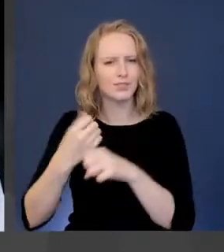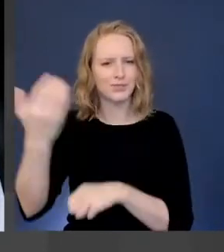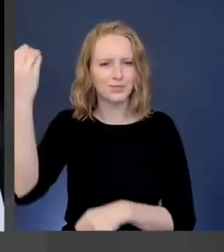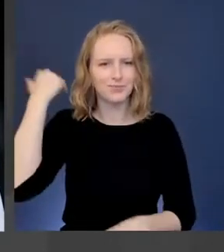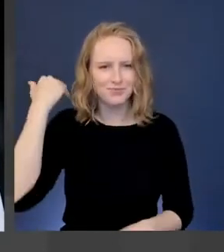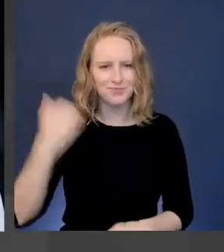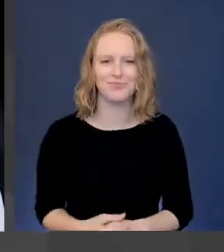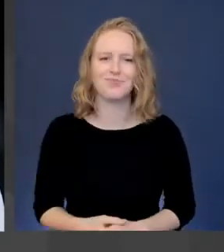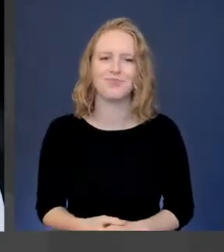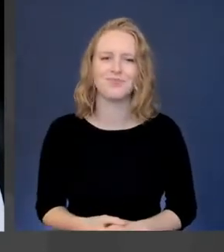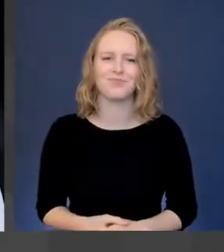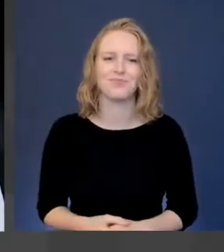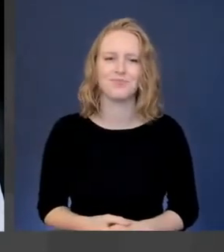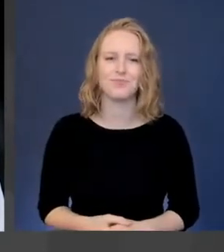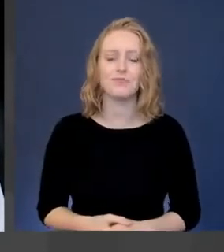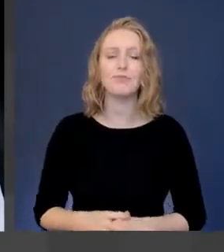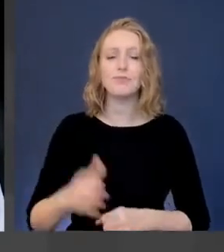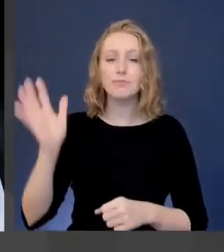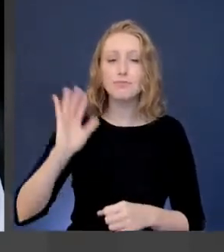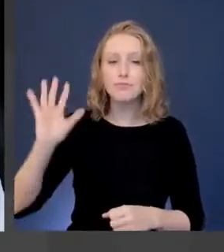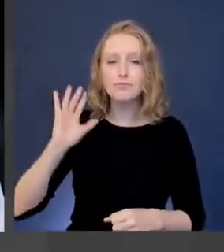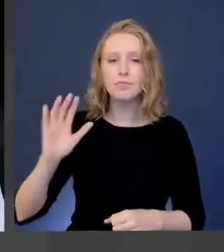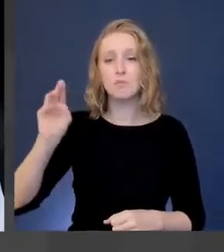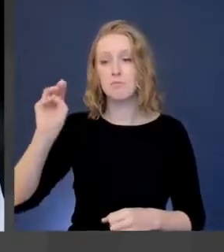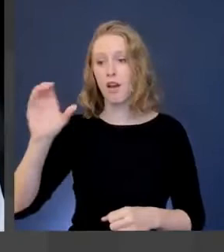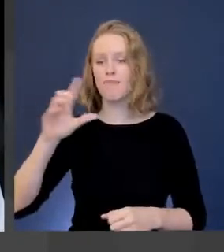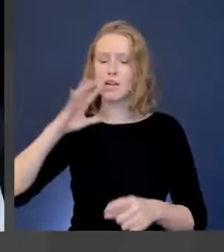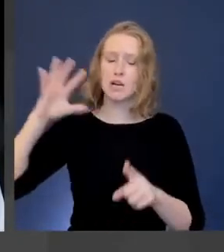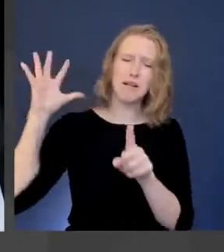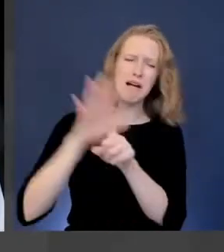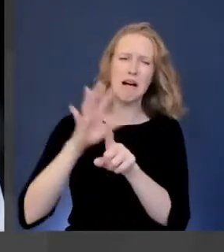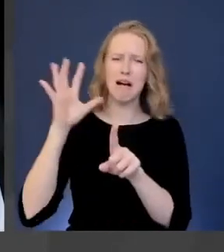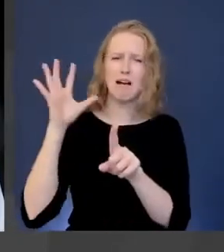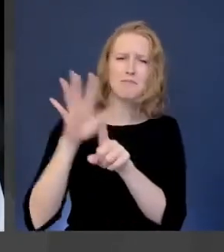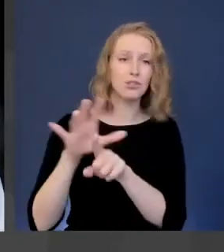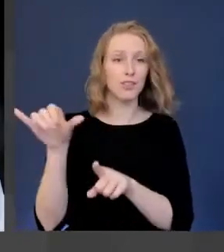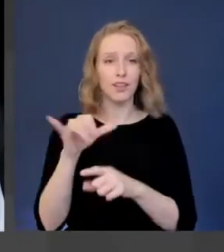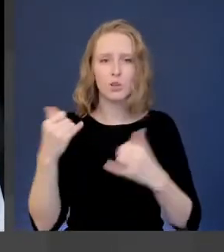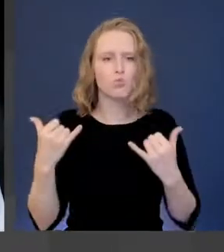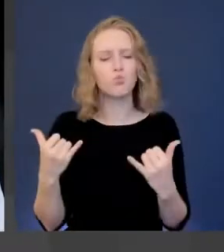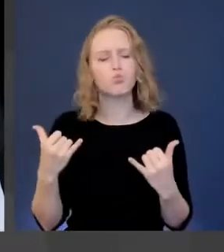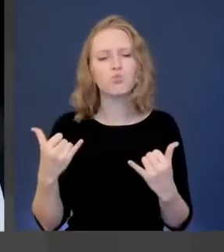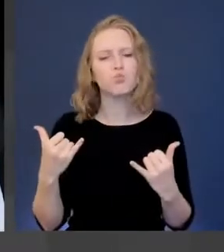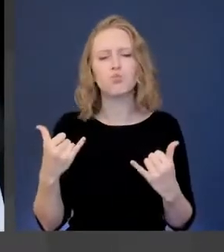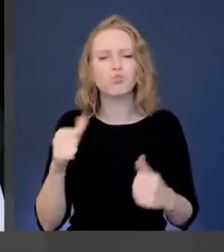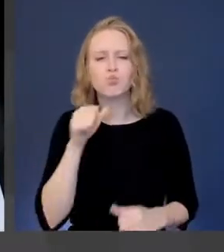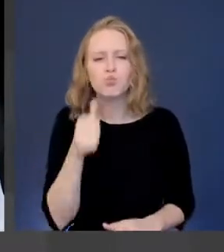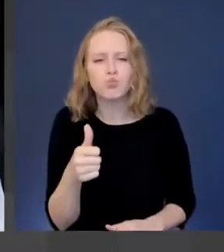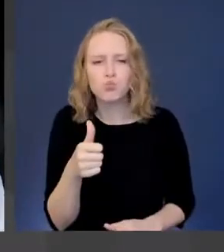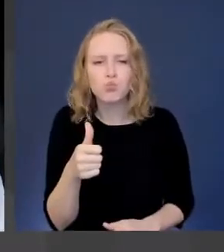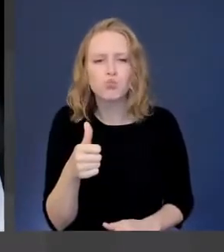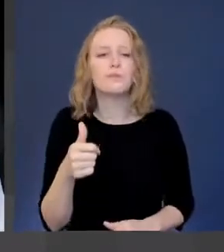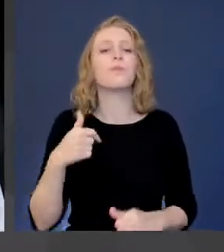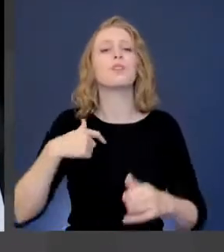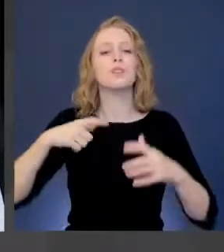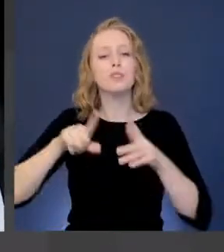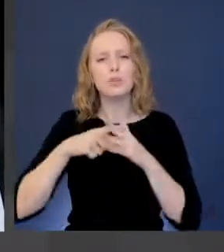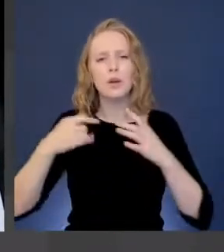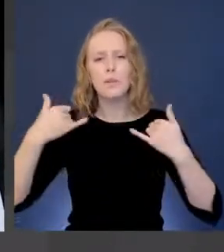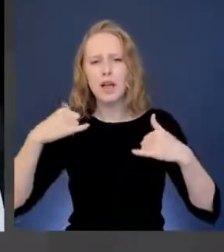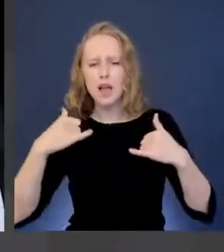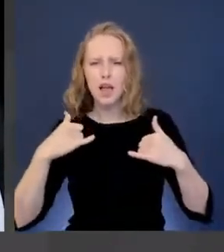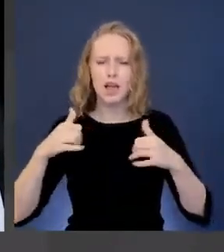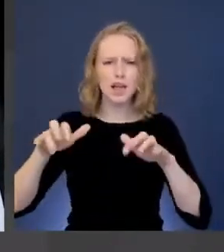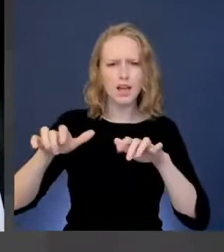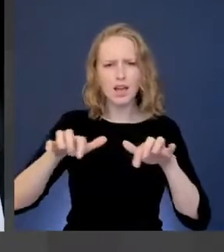。当時日本ではまだ今のようにマインクラフトは浸透しておらず、どんなゲームか分からずにプレイしてい